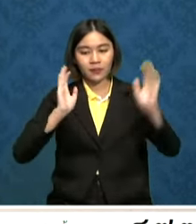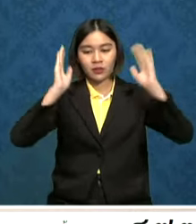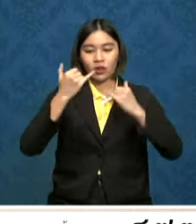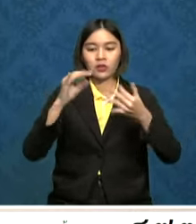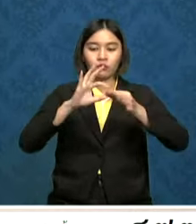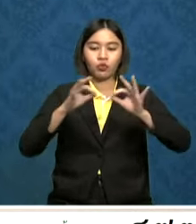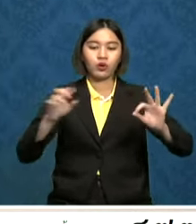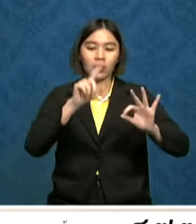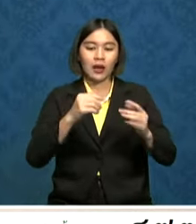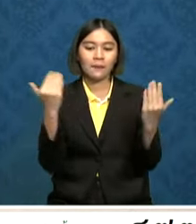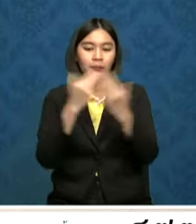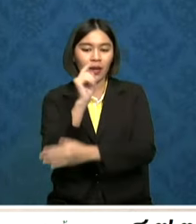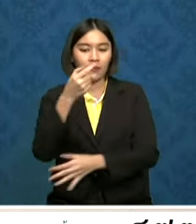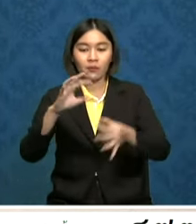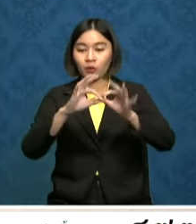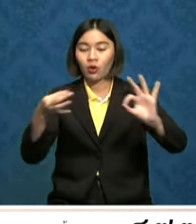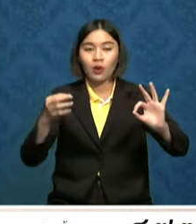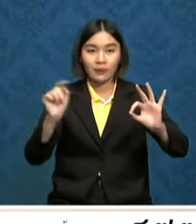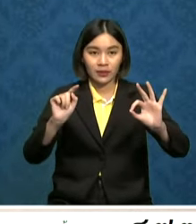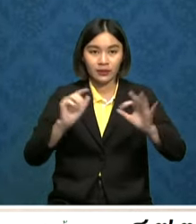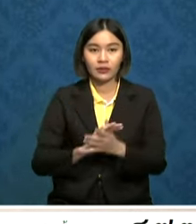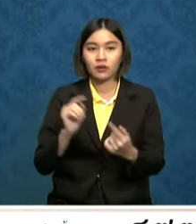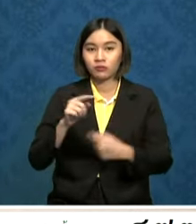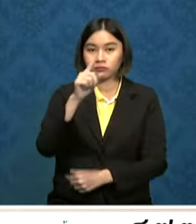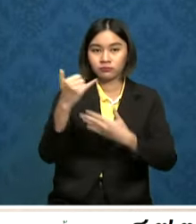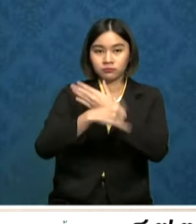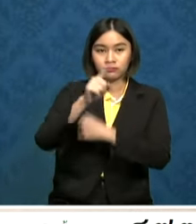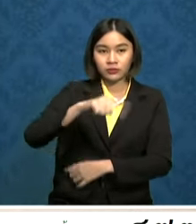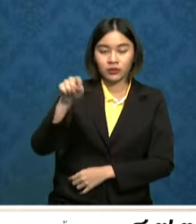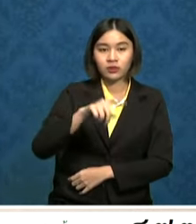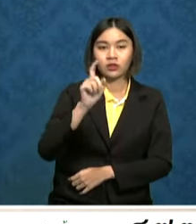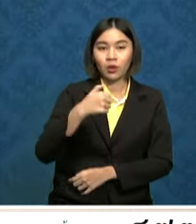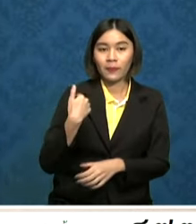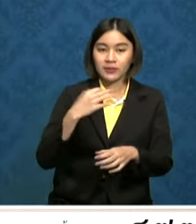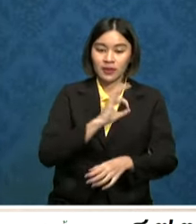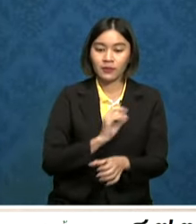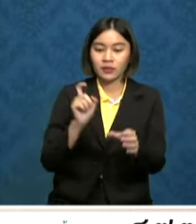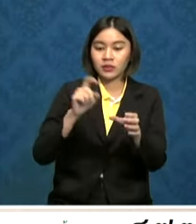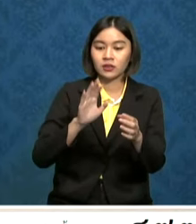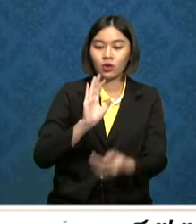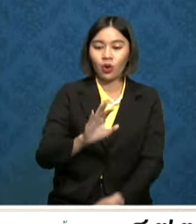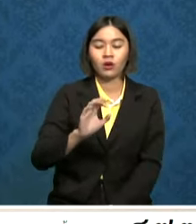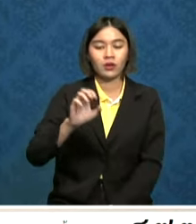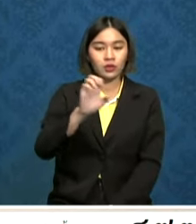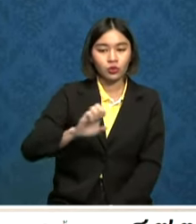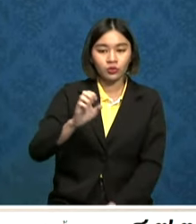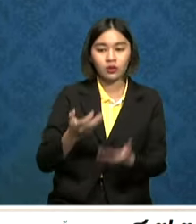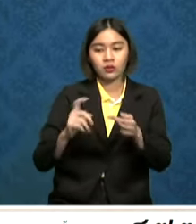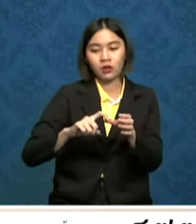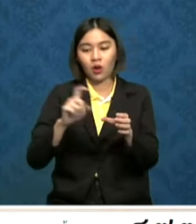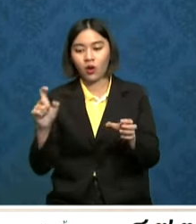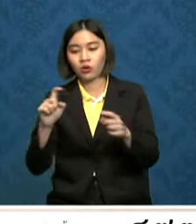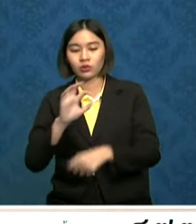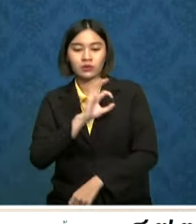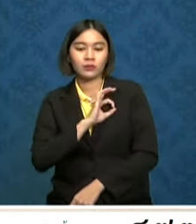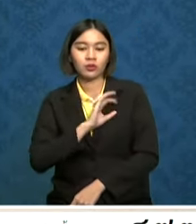ชามติครับเป็นคำถามที่มีข้อความดังต่อไปนี้คือสหราชอาณาจักรควรยังคงเป็นสมาชิกของสหภาพยุโรปหรือว่าควรจะออกจากการเป็นสม